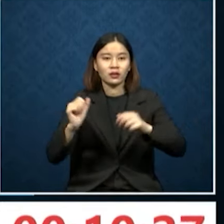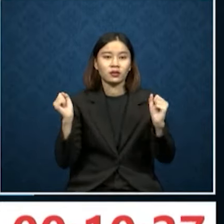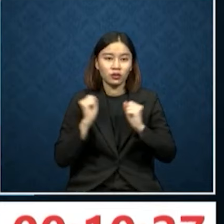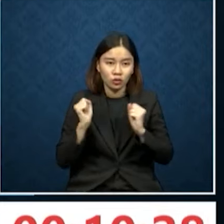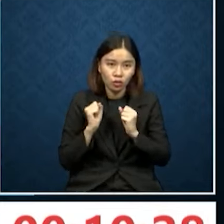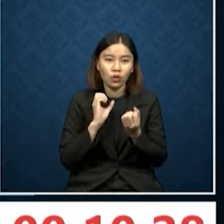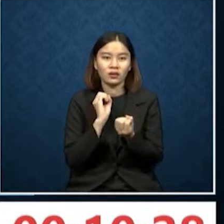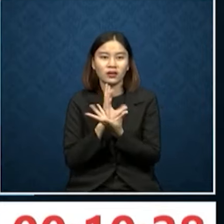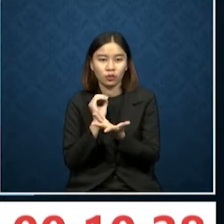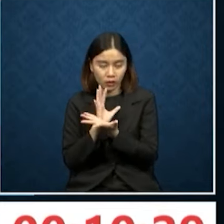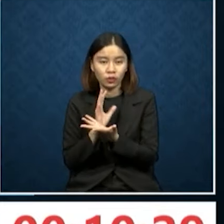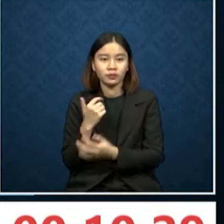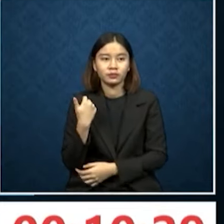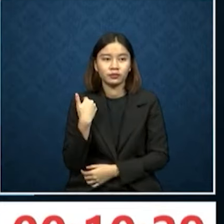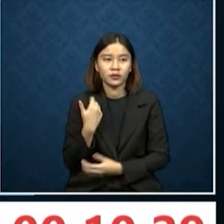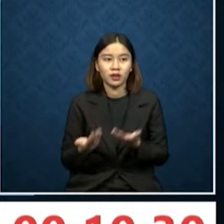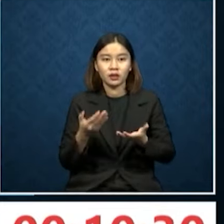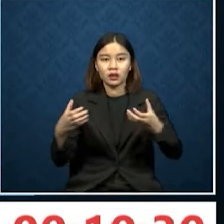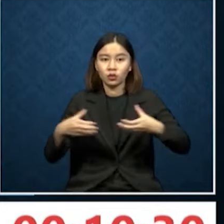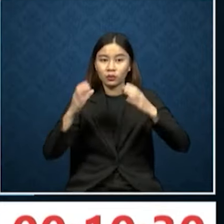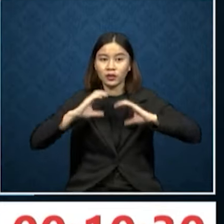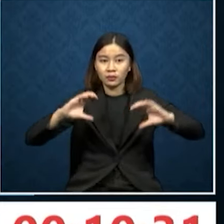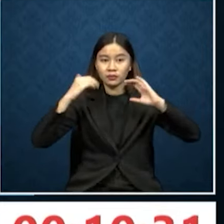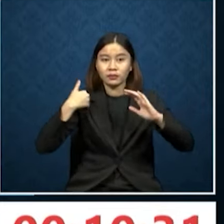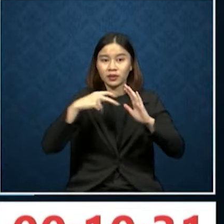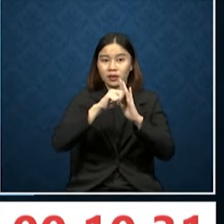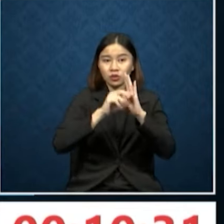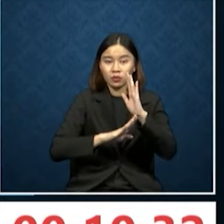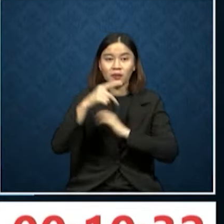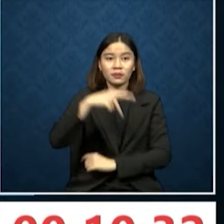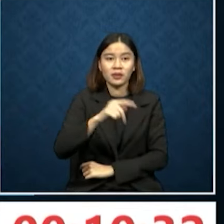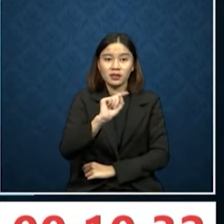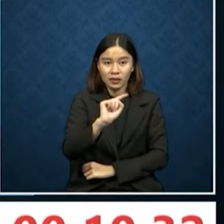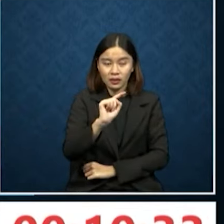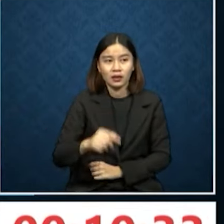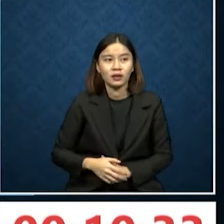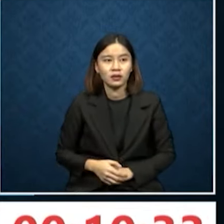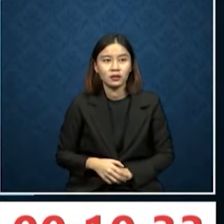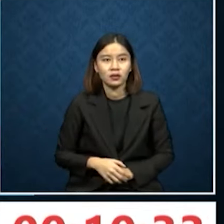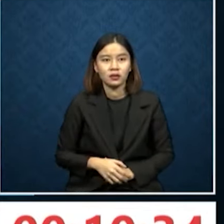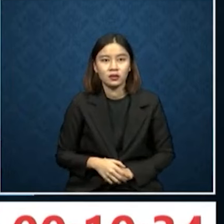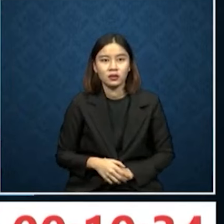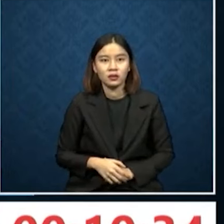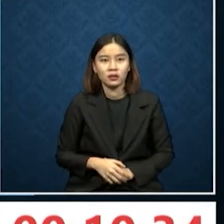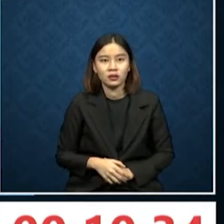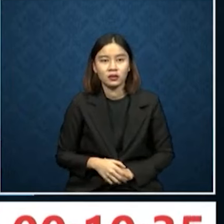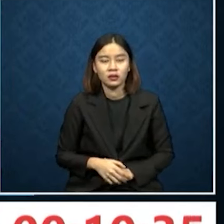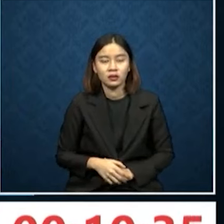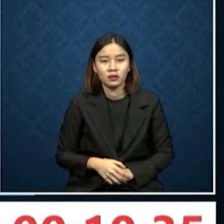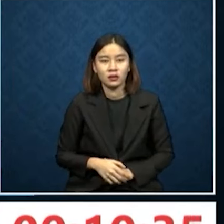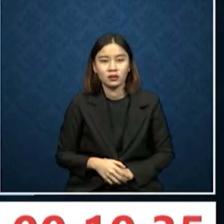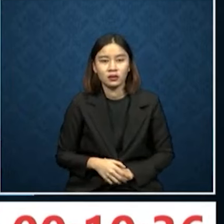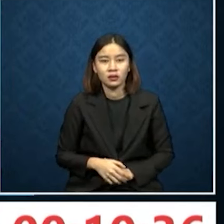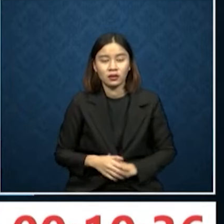ลัวกันโน้ยก่อนหรือว่ารัฐบาลนี้จะมีนโยบายพิเศษอันใดที่จะทำให้ชีวิตช